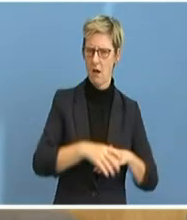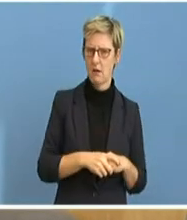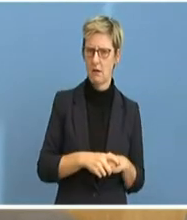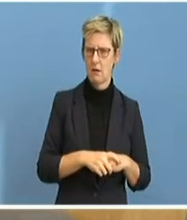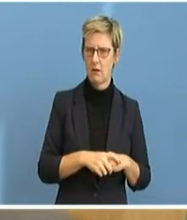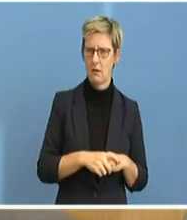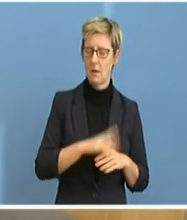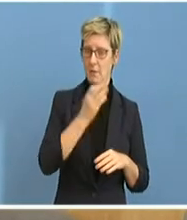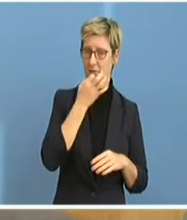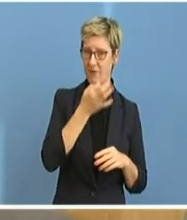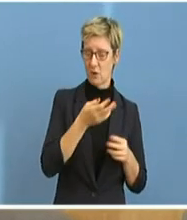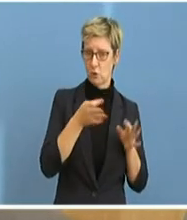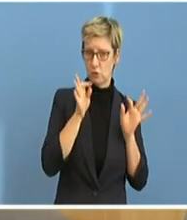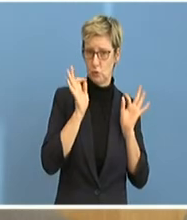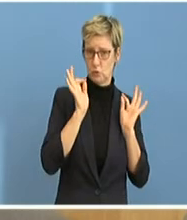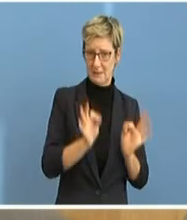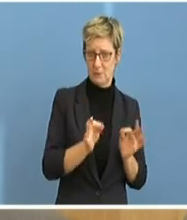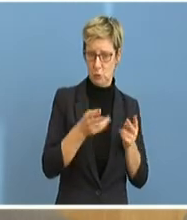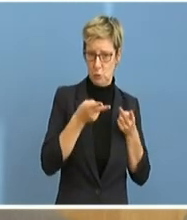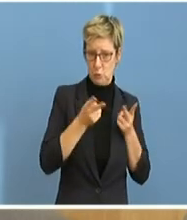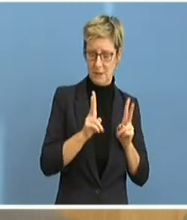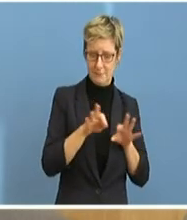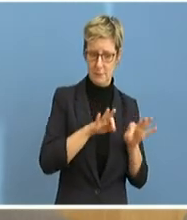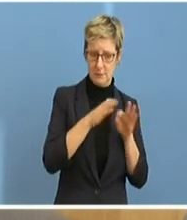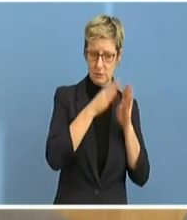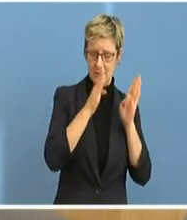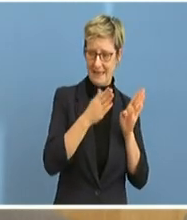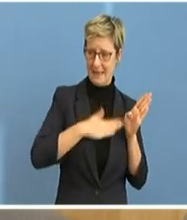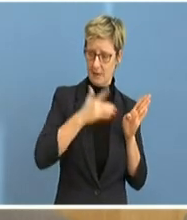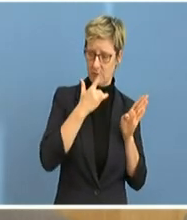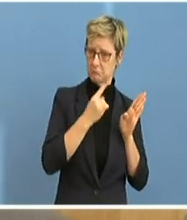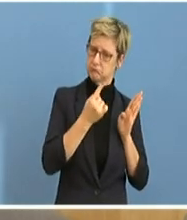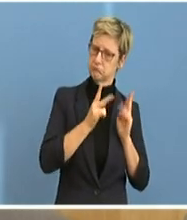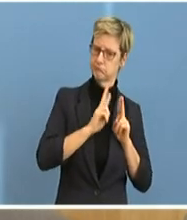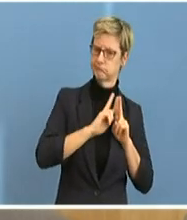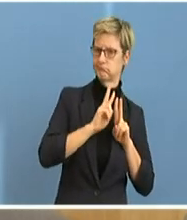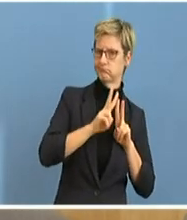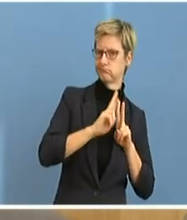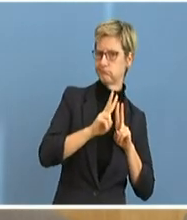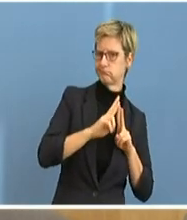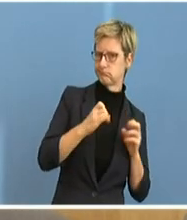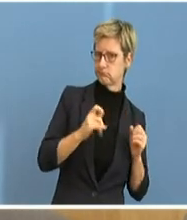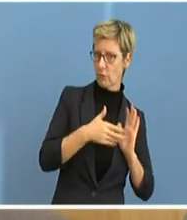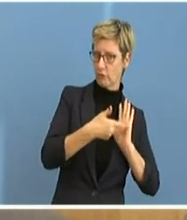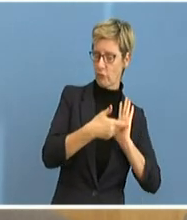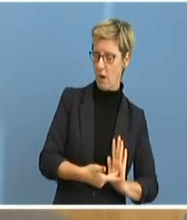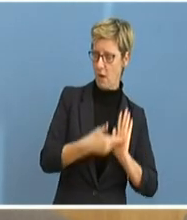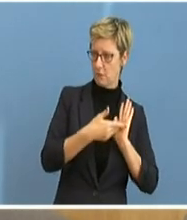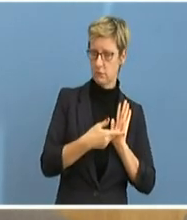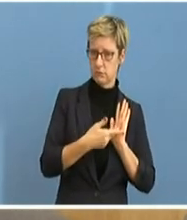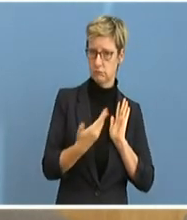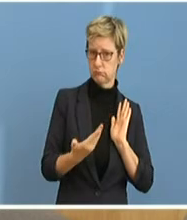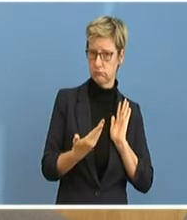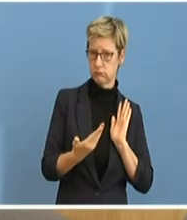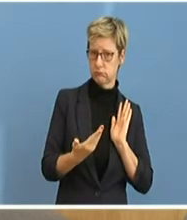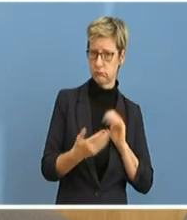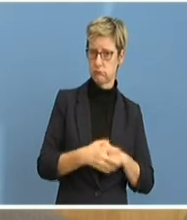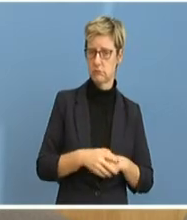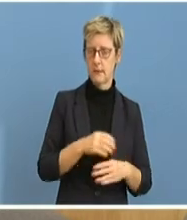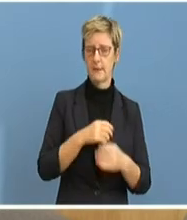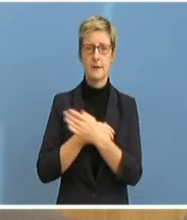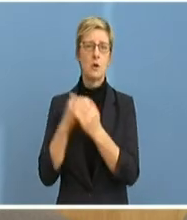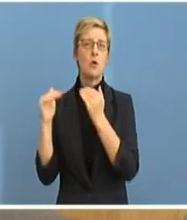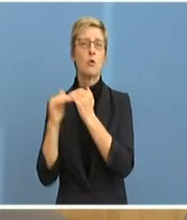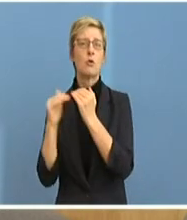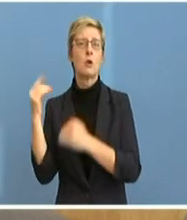Nachfrage, Bedarf da nachzusteuern? Gibt es aus Ihrem Haus, wird es dazu auch eine Vorlage geben? Also wie der Kollege